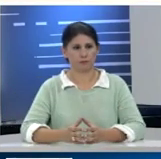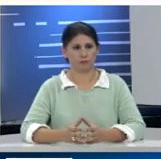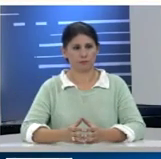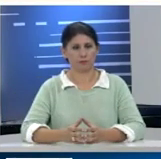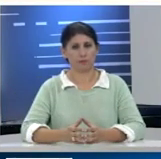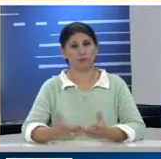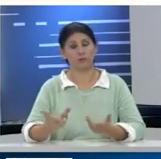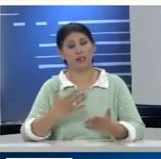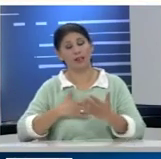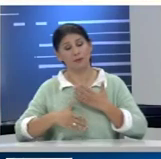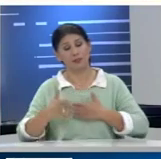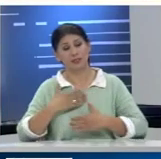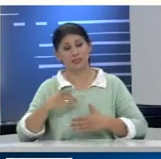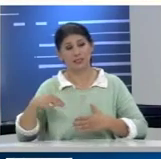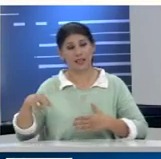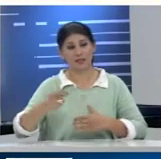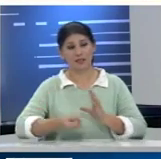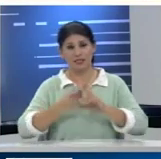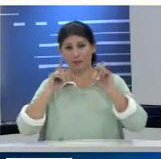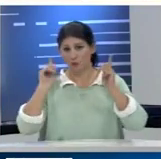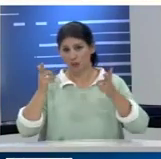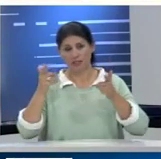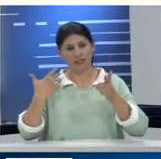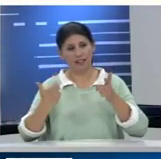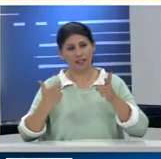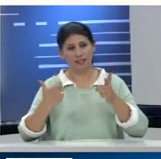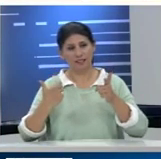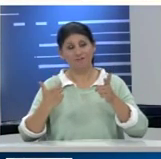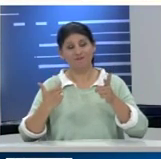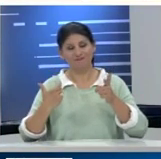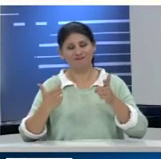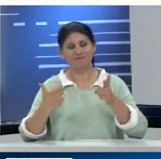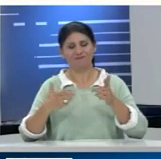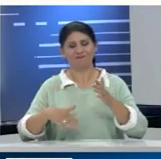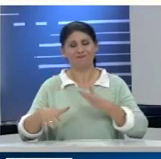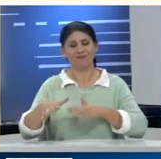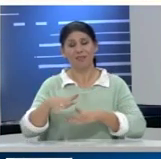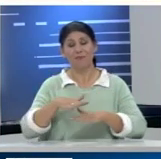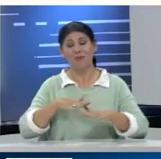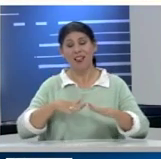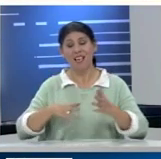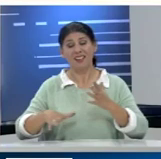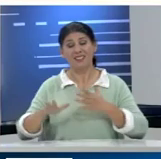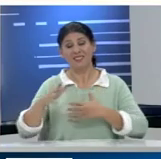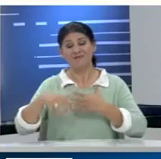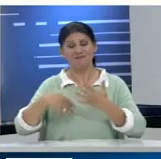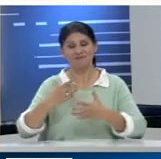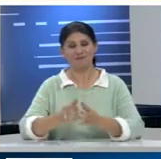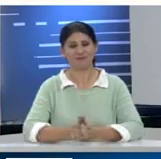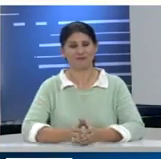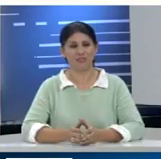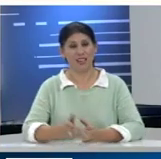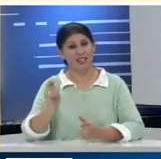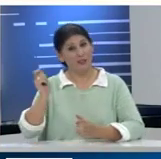ότι αγαπητοί και αγαπητές συνάδελφοι της Νέας Δημοκρατίας, έχετε μπλέξει. Έχετε μπλέξει